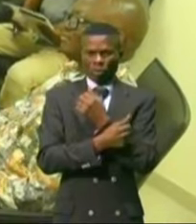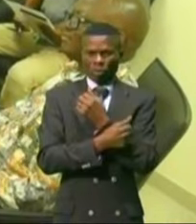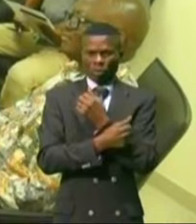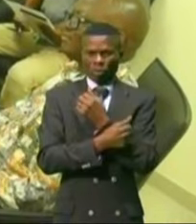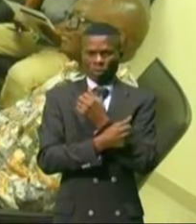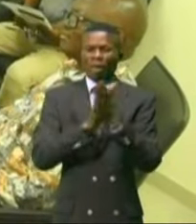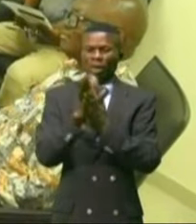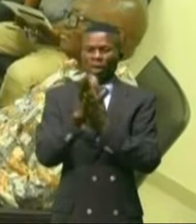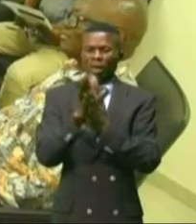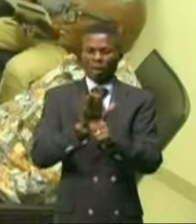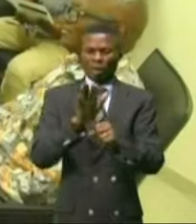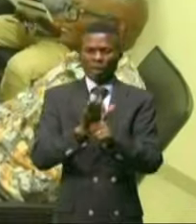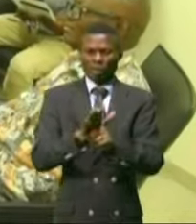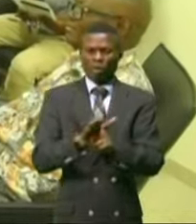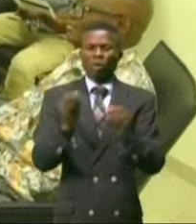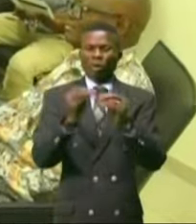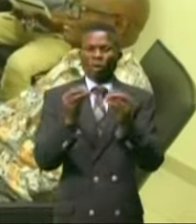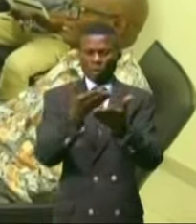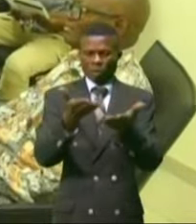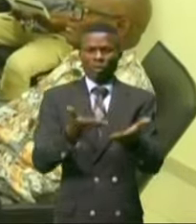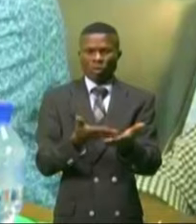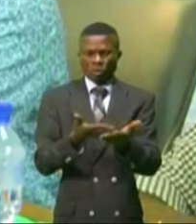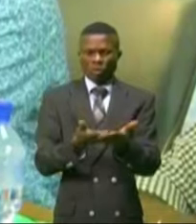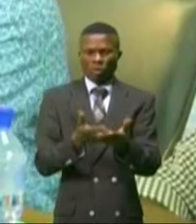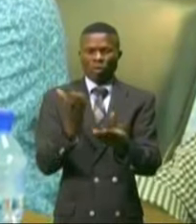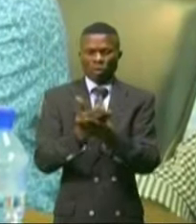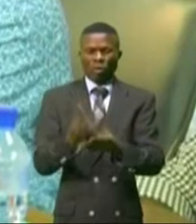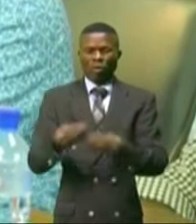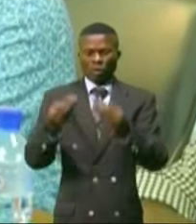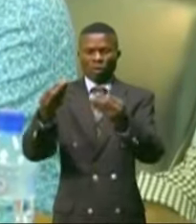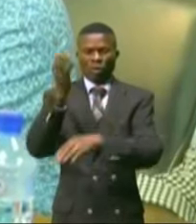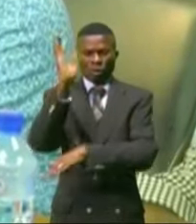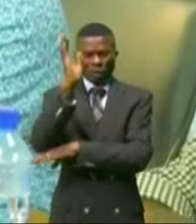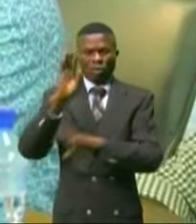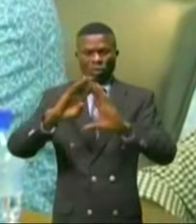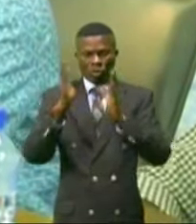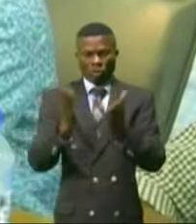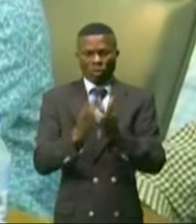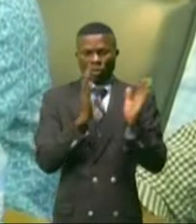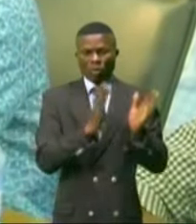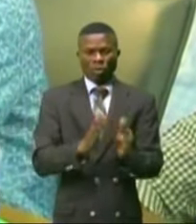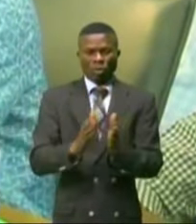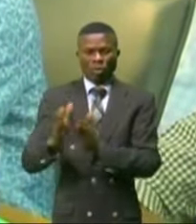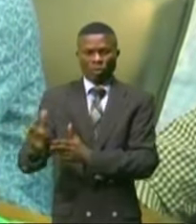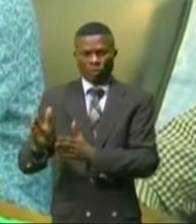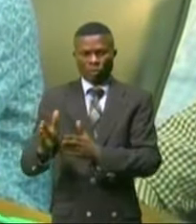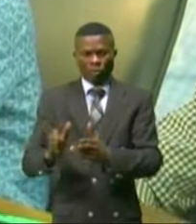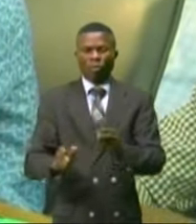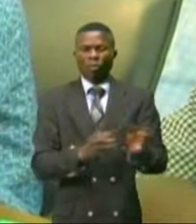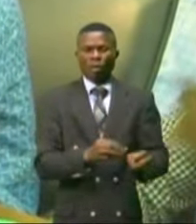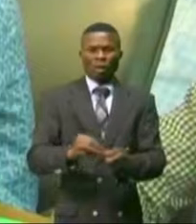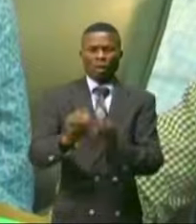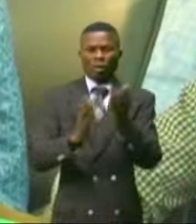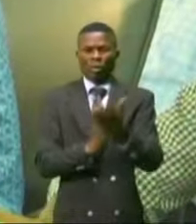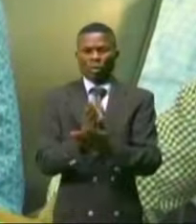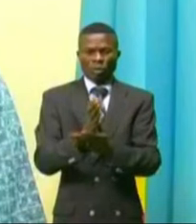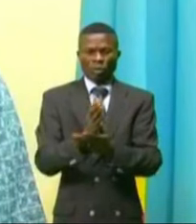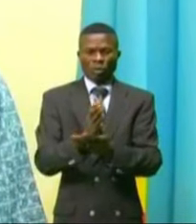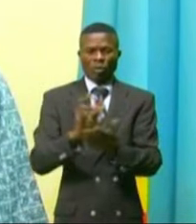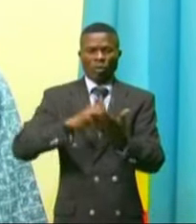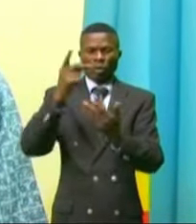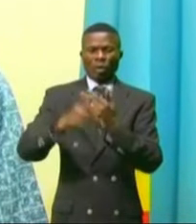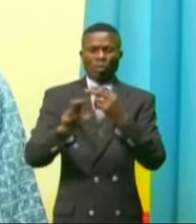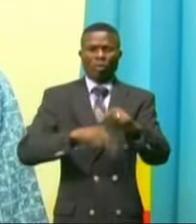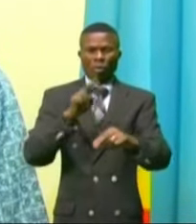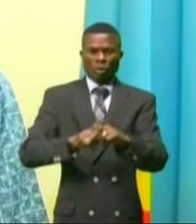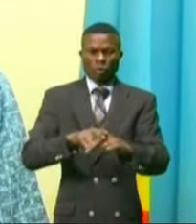compte, c'est-à-dire le Centre de surveillance de la biodiversité, pour l'élaboration de la stratégie et des plans nationaux de